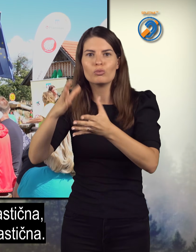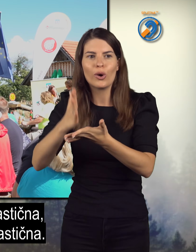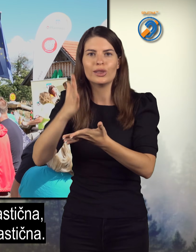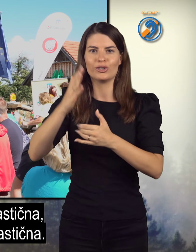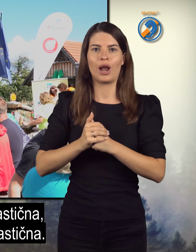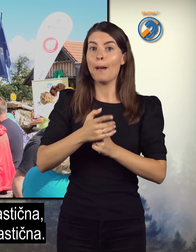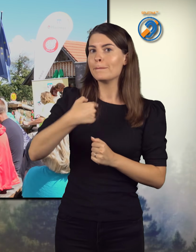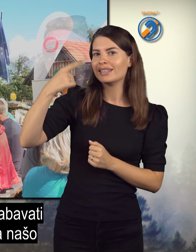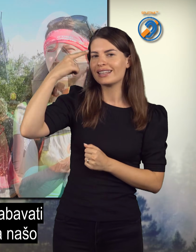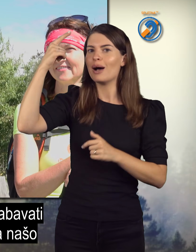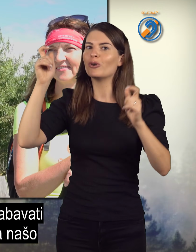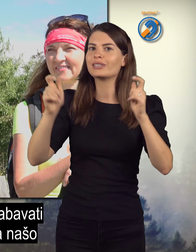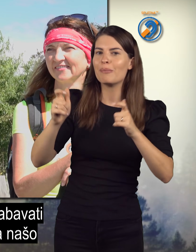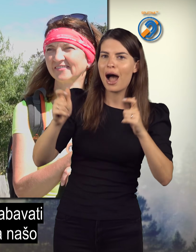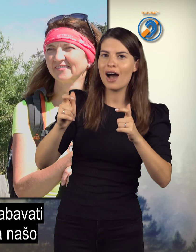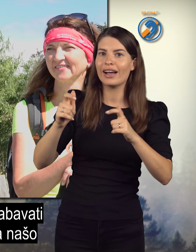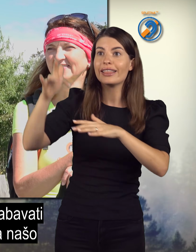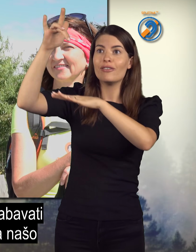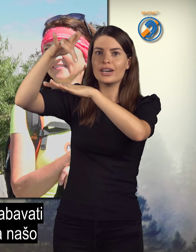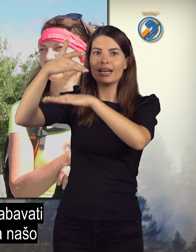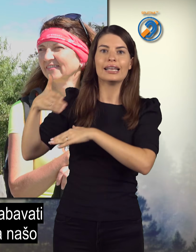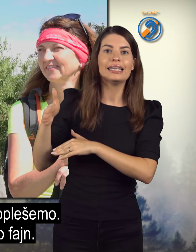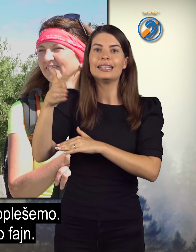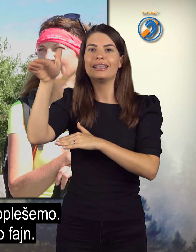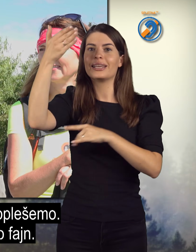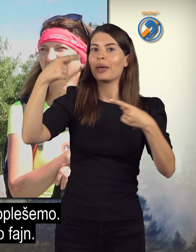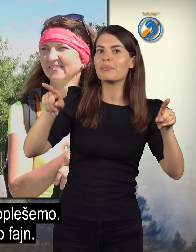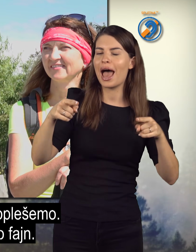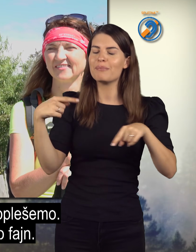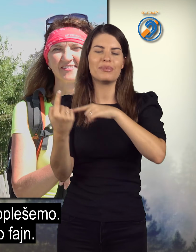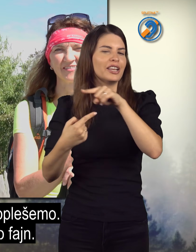je fantastična. Znamo se pozabavati na vrhovih, našo himno